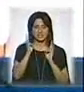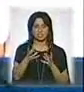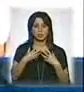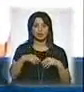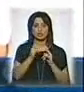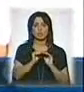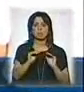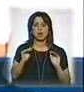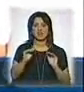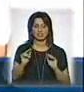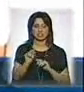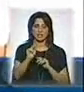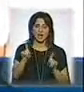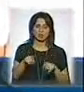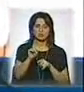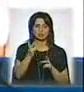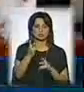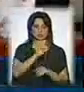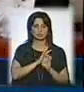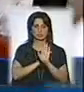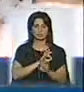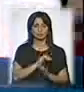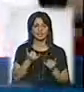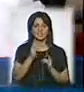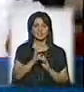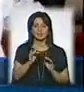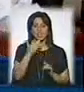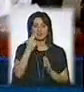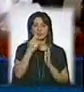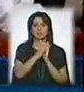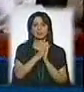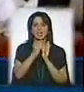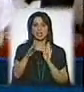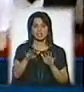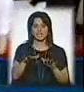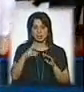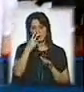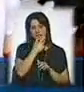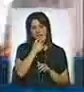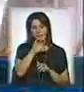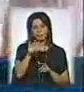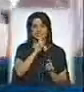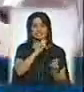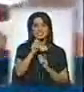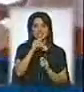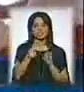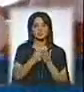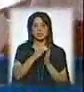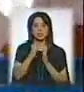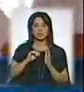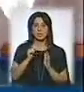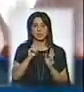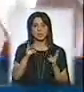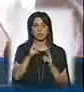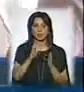დაზარალებული ოჯახების ბავშვების რეაბილიტაციას უნდა მოხმარდეს. დღეს მოზარდებმა ერნული ბიბლიოთეკის დარბაზი დაათვალიერეს და მათ საჩუქრად ბიბლიოთეკის